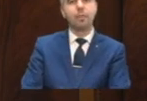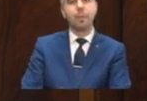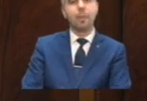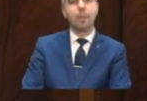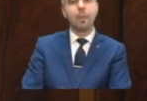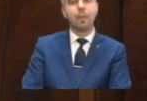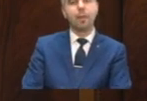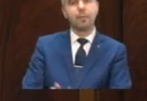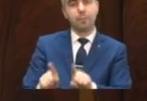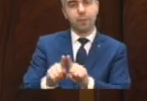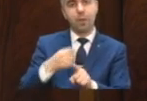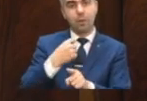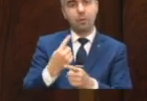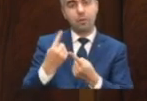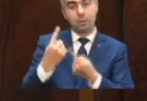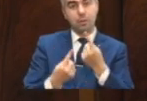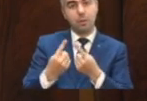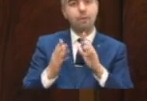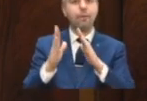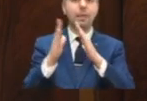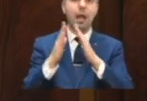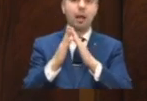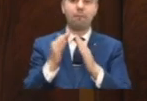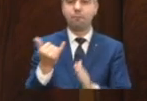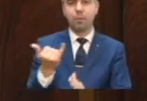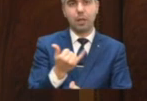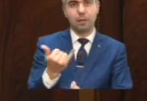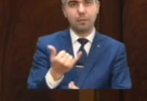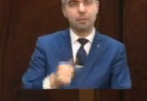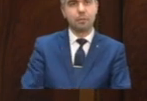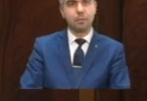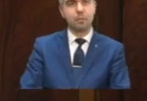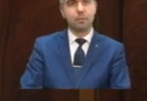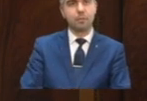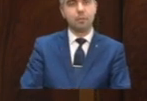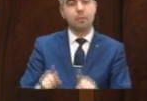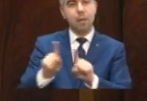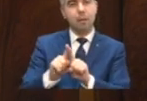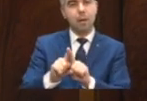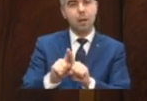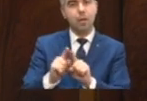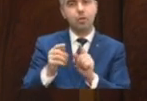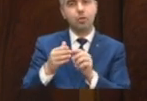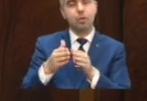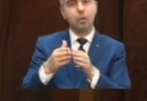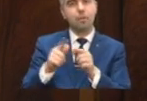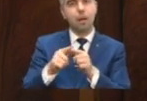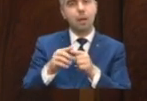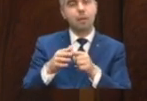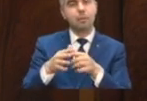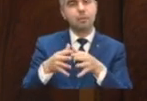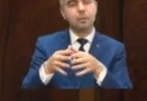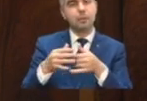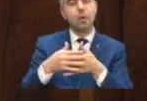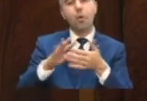السيدة الوزيرة في الموبيلي؟ من اللي كنصوبوا الالومنيوم ما غاديش نصوبوه من لابوكسيت من التراب اللي